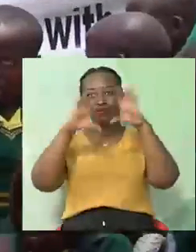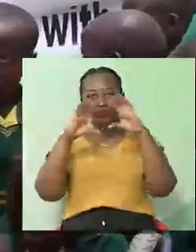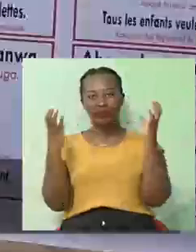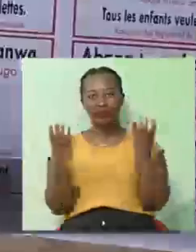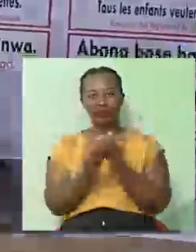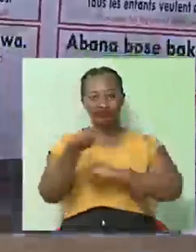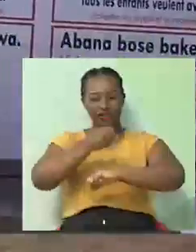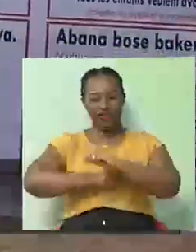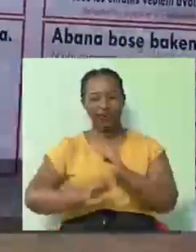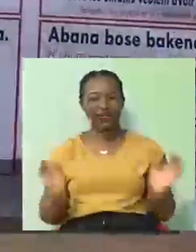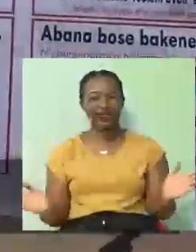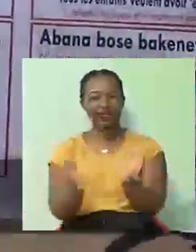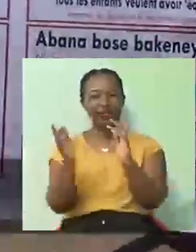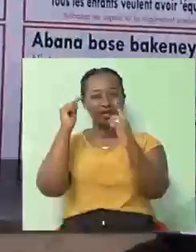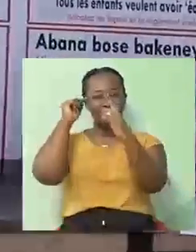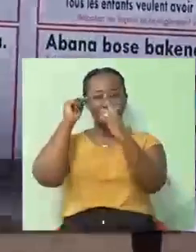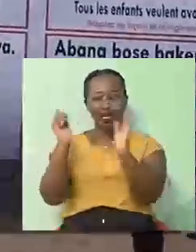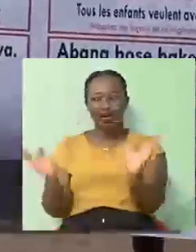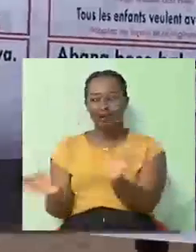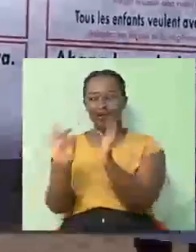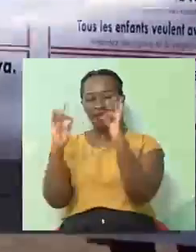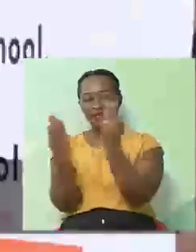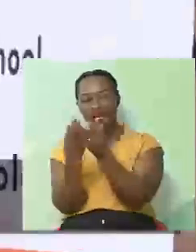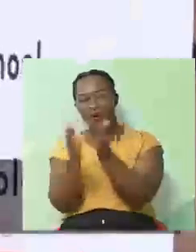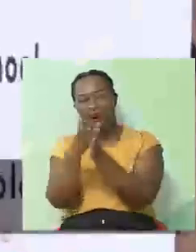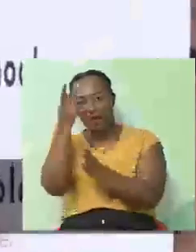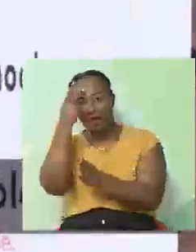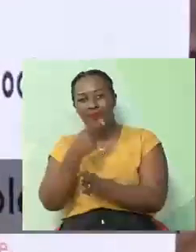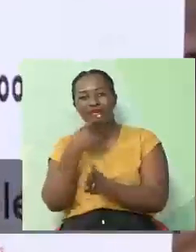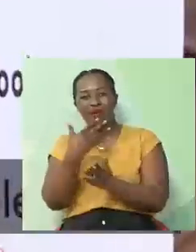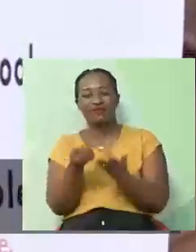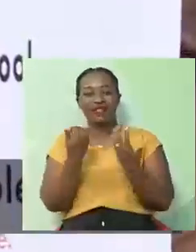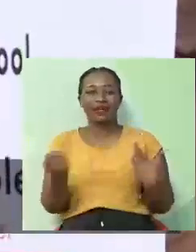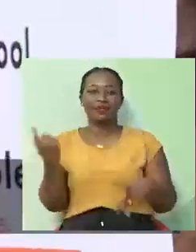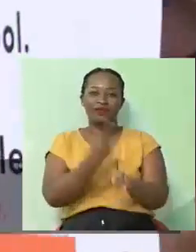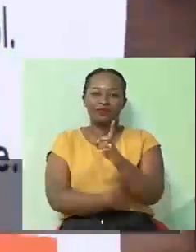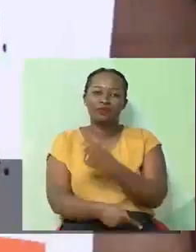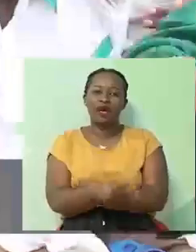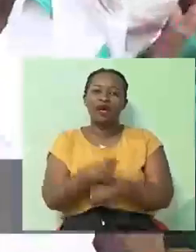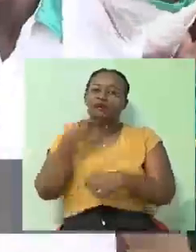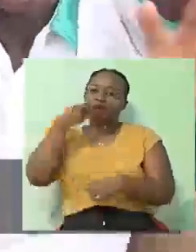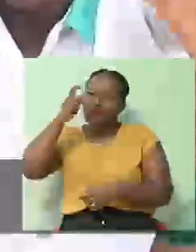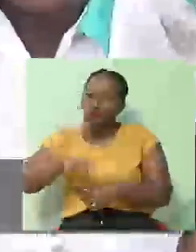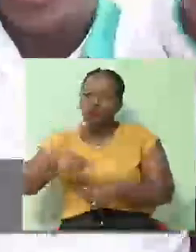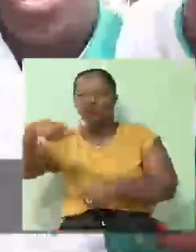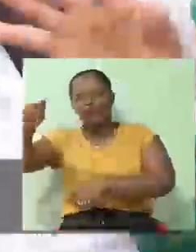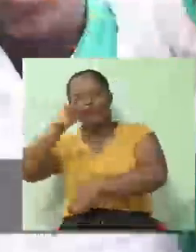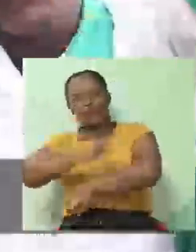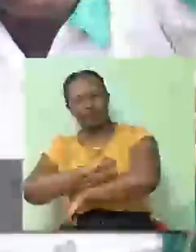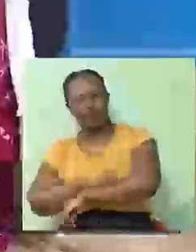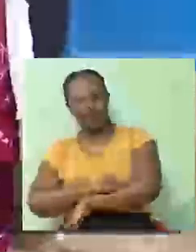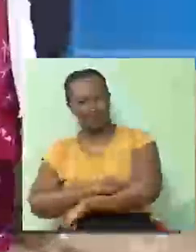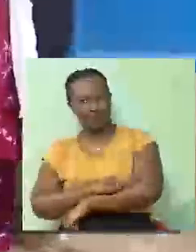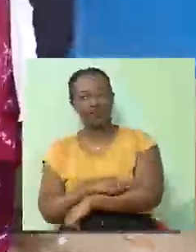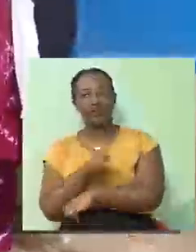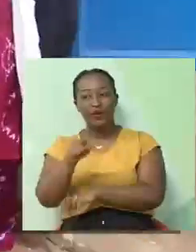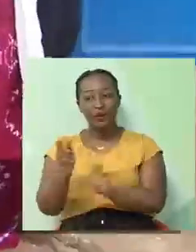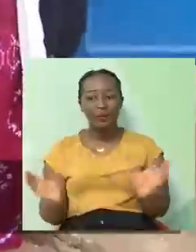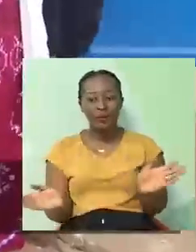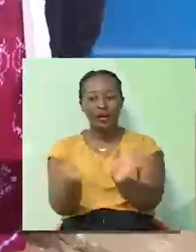no hino ku isi hari igikorwa cy'ubukangurambaga bugamije gukangurira imiryango n'ababyeyi bafite abana bafite ubumuga kutabavutsa uburenganzira bwo kugana